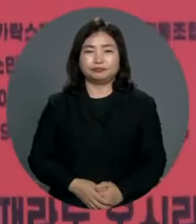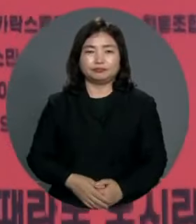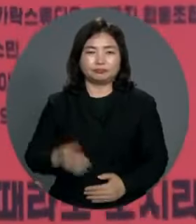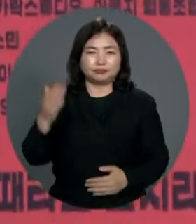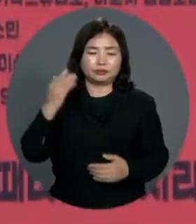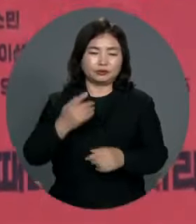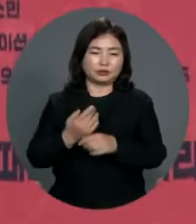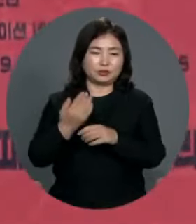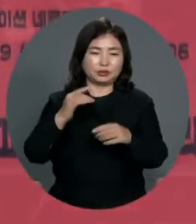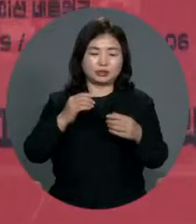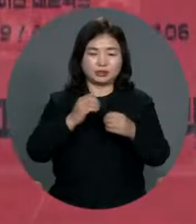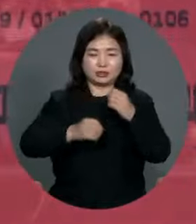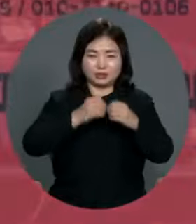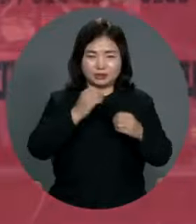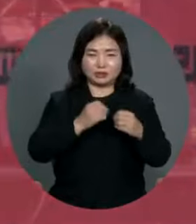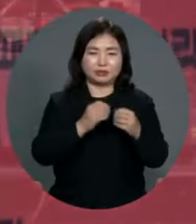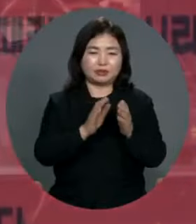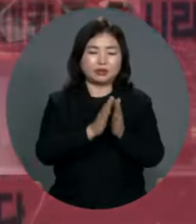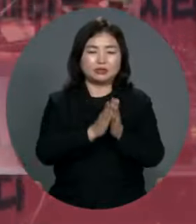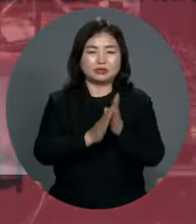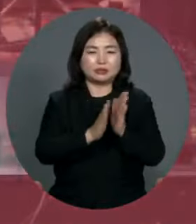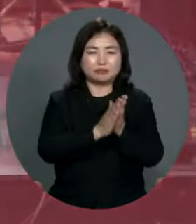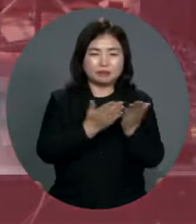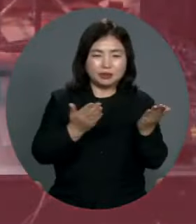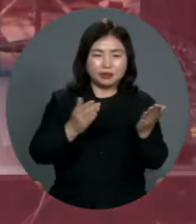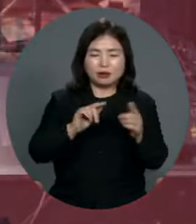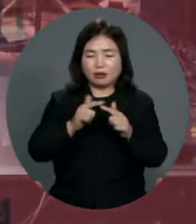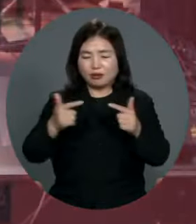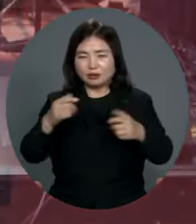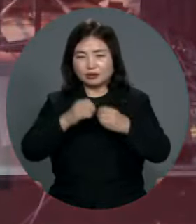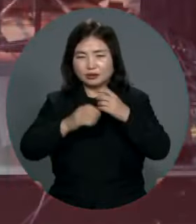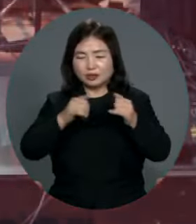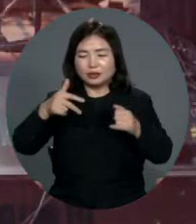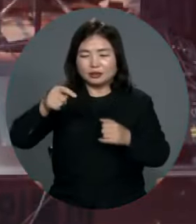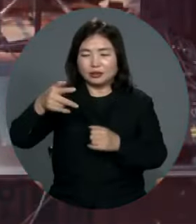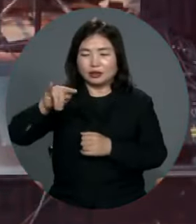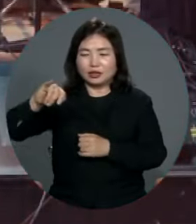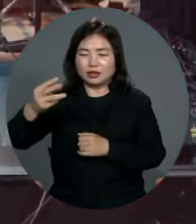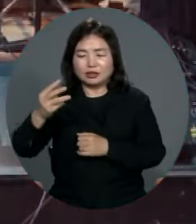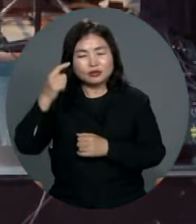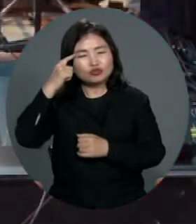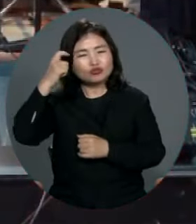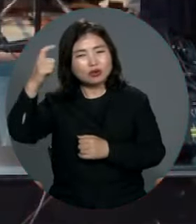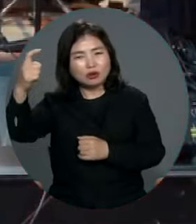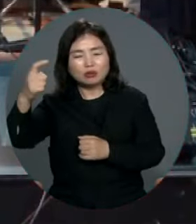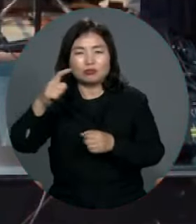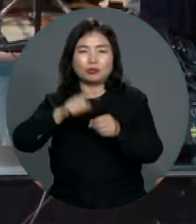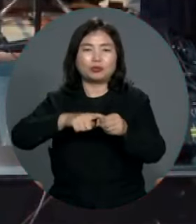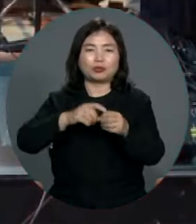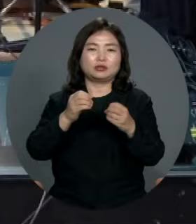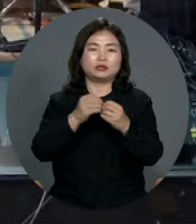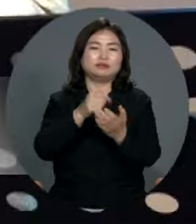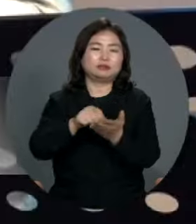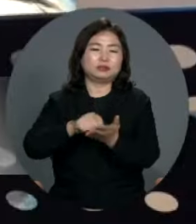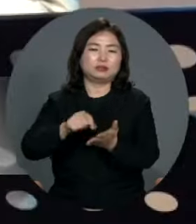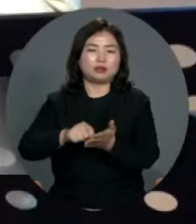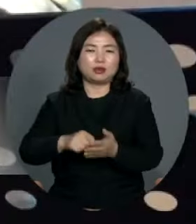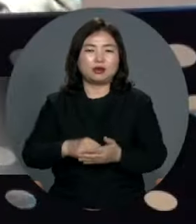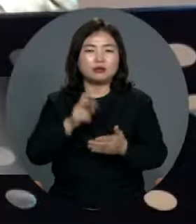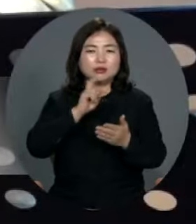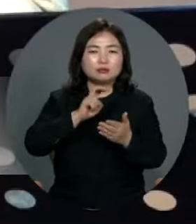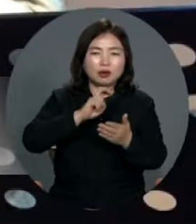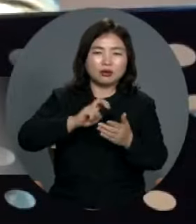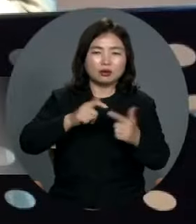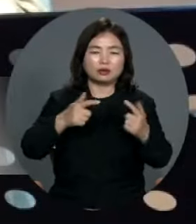지난해 나온 시집 나비가 된 불꽃은 여러 시인들이 전태일을 기억하기 위해 만들었습니다. 대구에서 활동하는